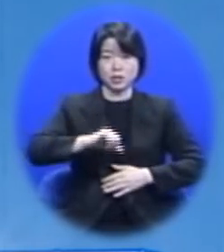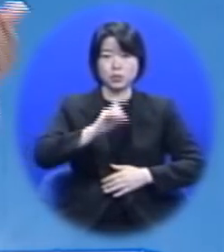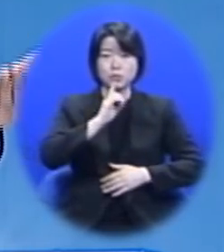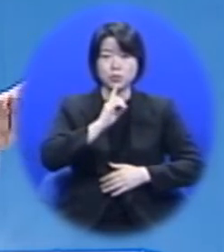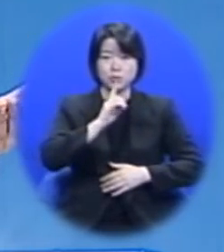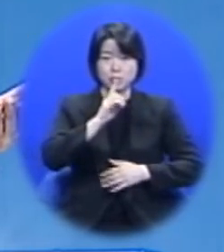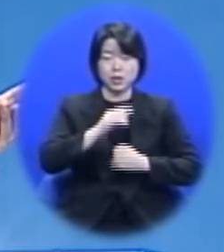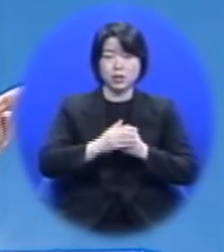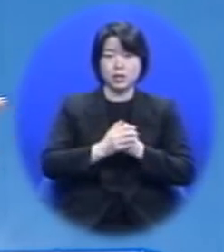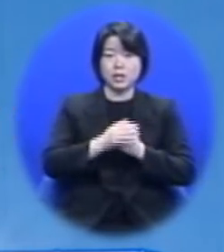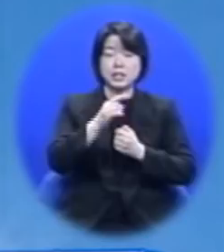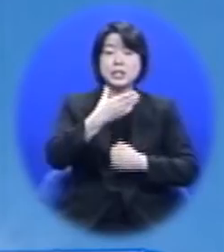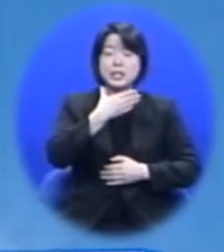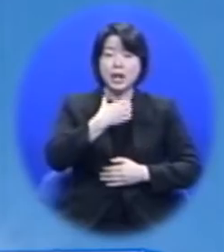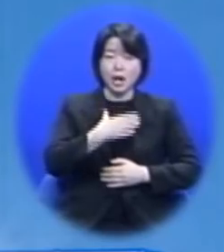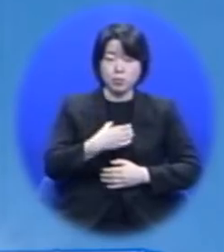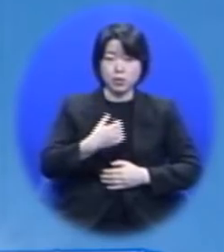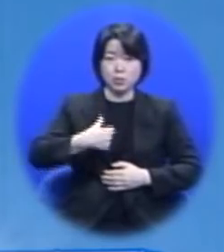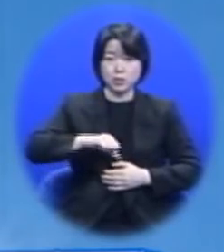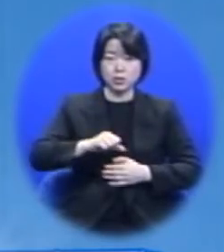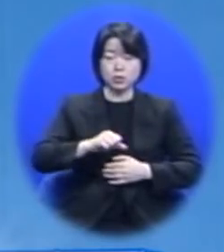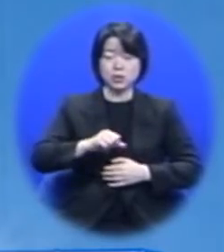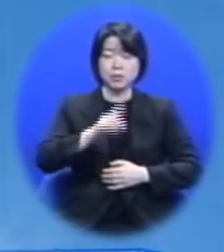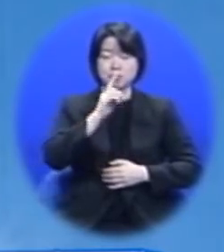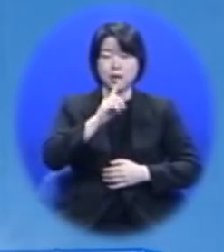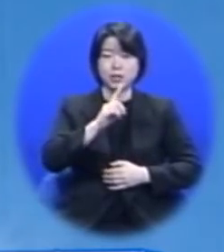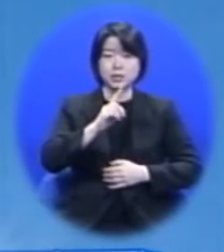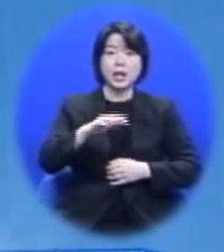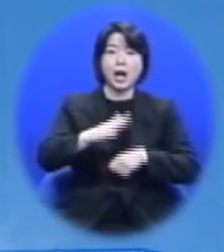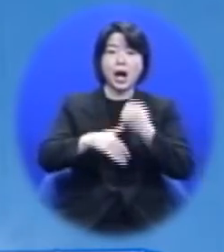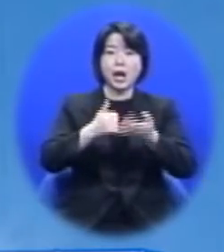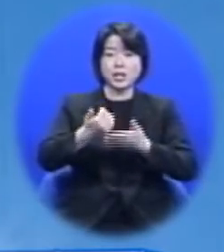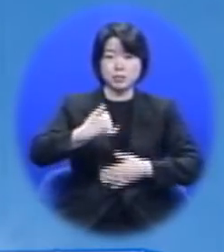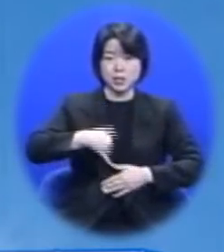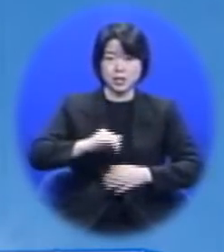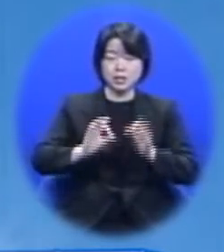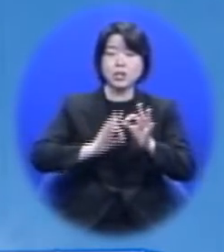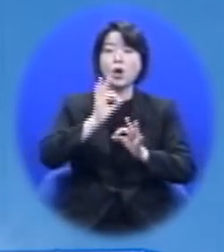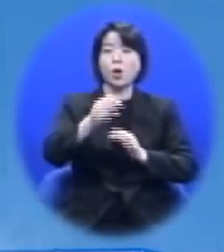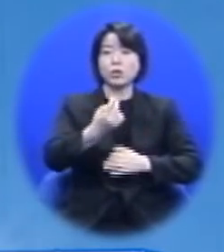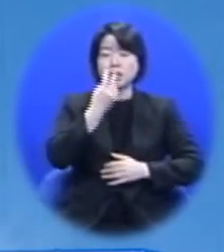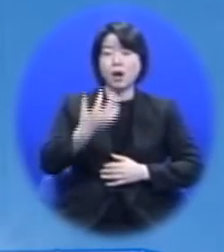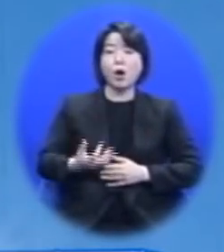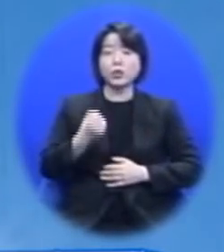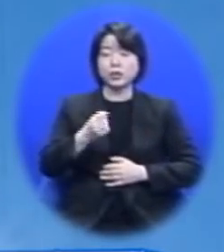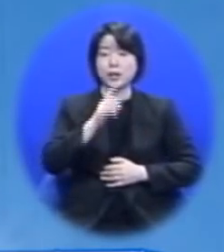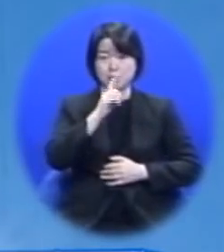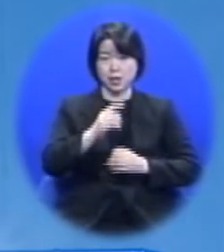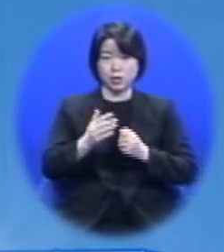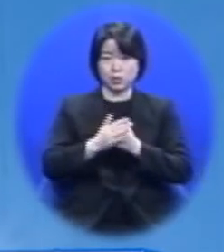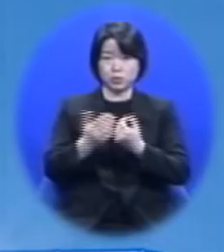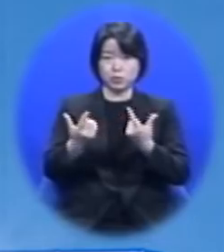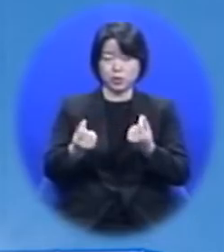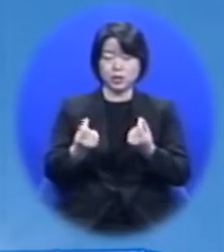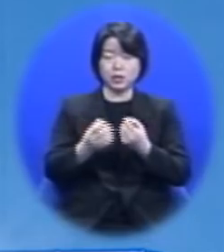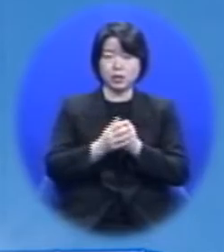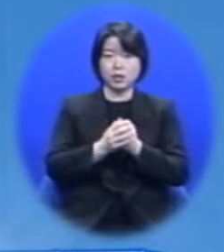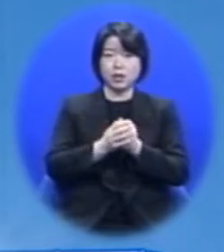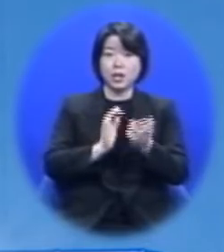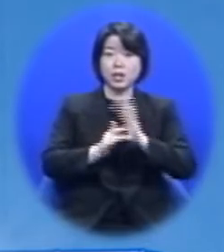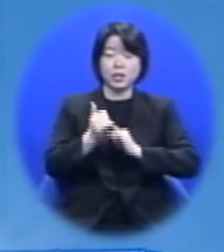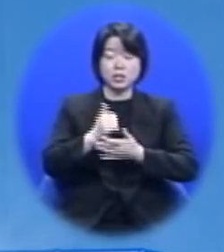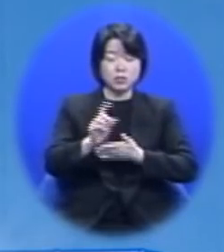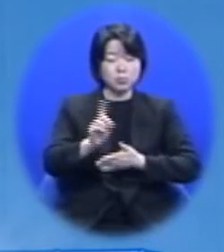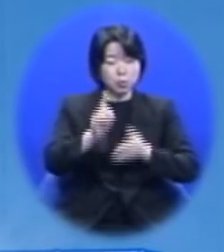자손이라는 건 하나님의 자녀, 영생을 얻었다는 뜻. 예수님이 말씀하셨으니까 확실한 거죠. 예수님이 그걸 뭘